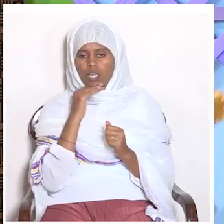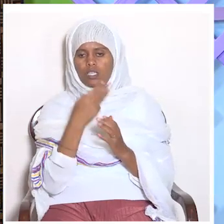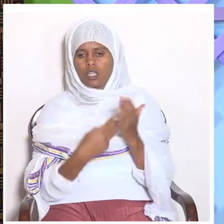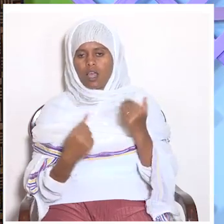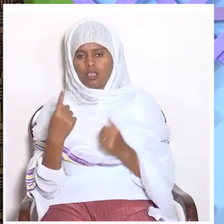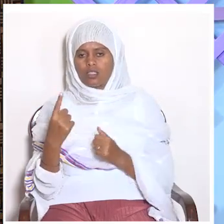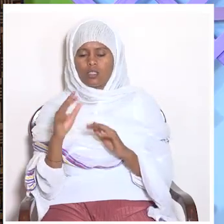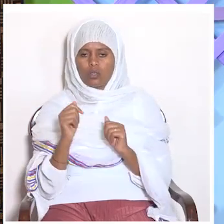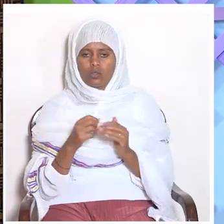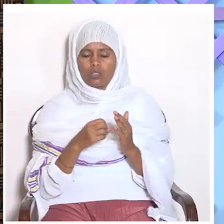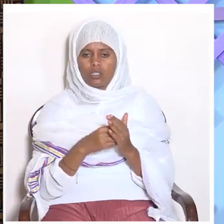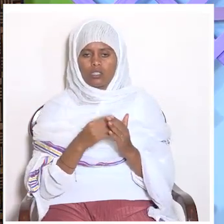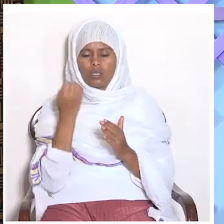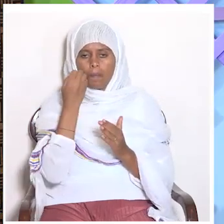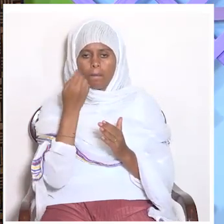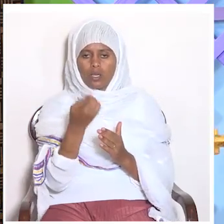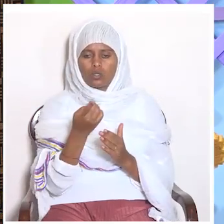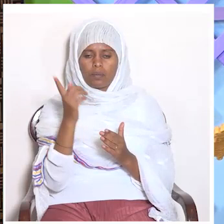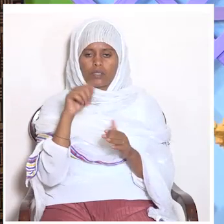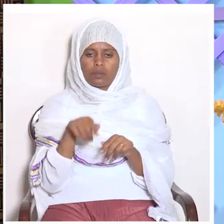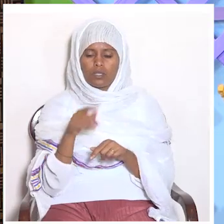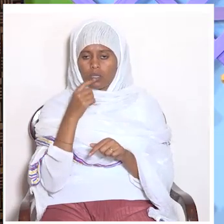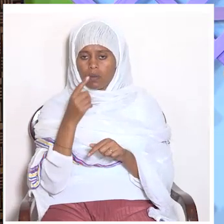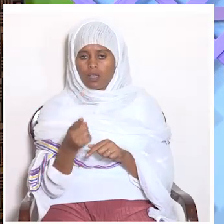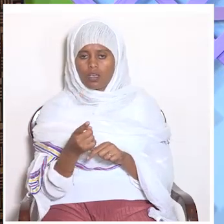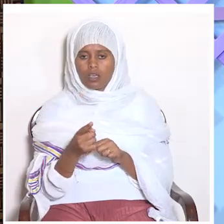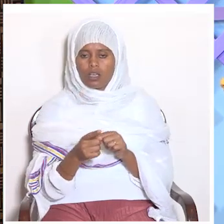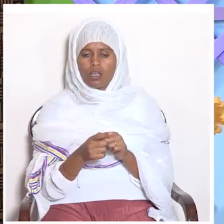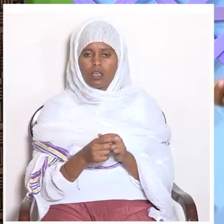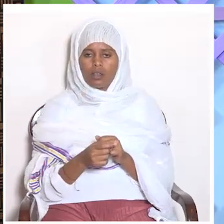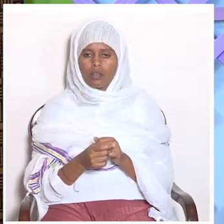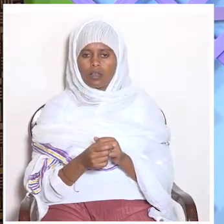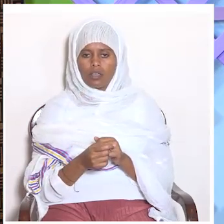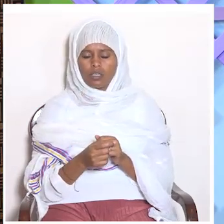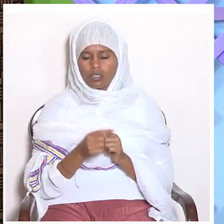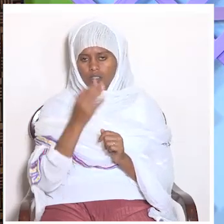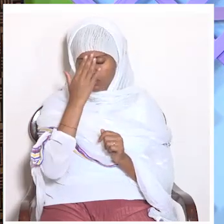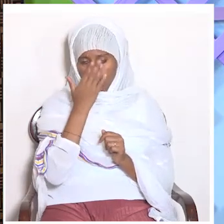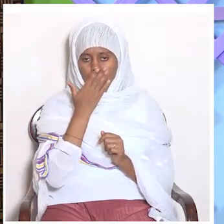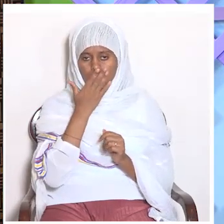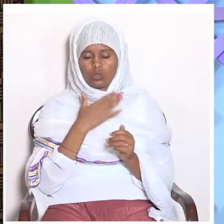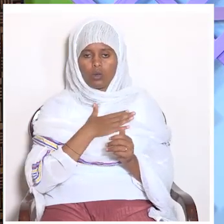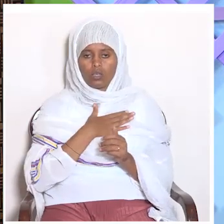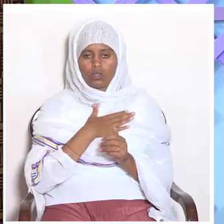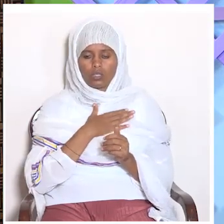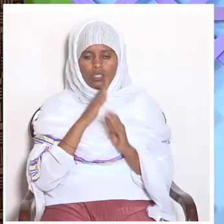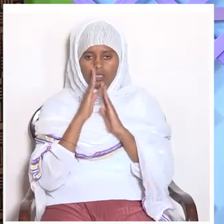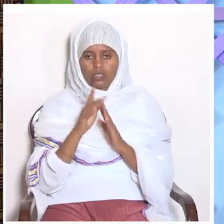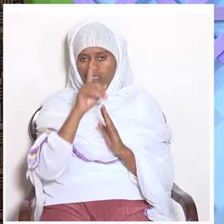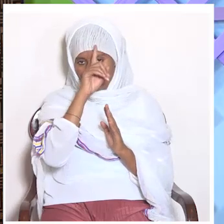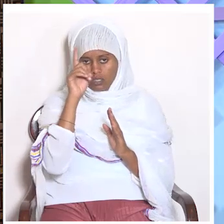نخون دق سلاسي نخون سلازي از ماي غبو زي كابيد مزايو تتواله ملوكوس تواهدو ناي قدس دينغل